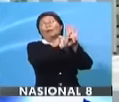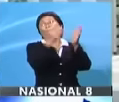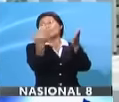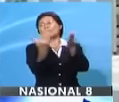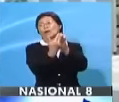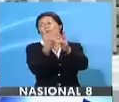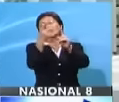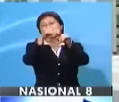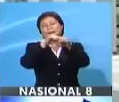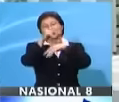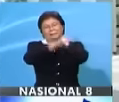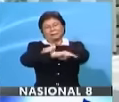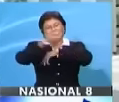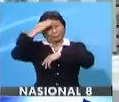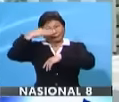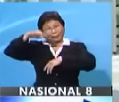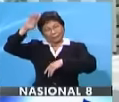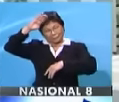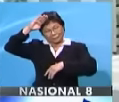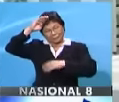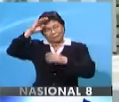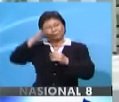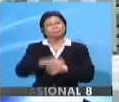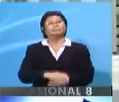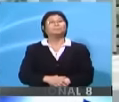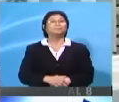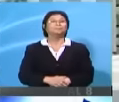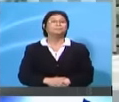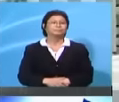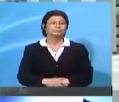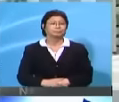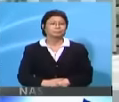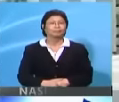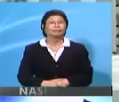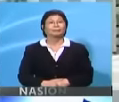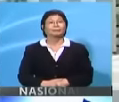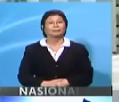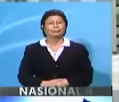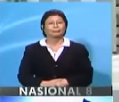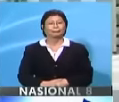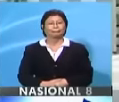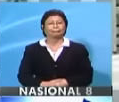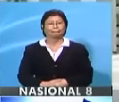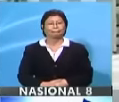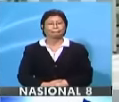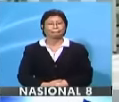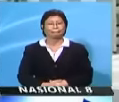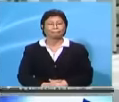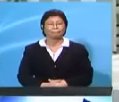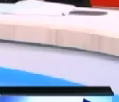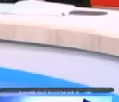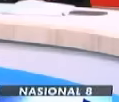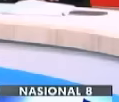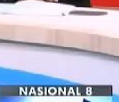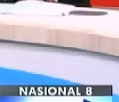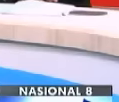kepada negeri Perlis. Muhammad Khairul Effendi Cik Wan bersama jurukamera Barudin Ramli untuk berita RTM.